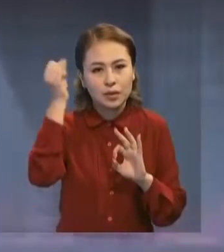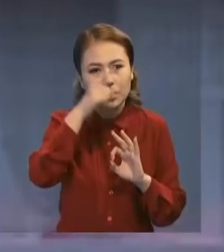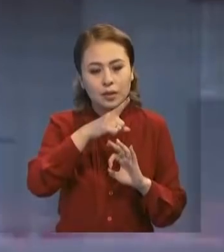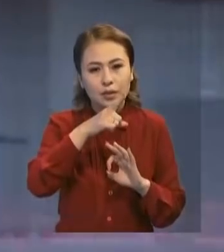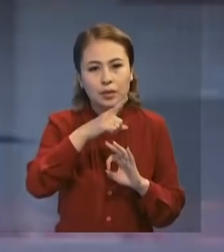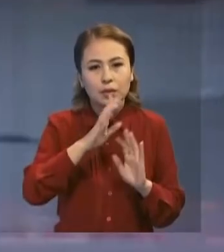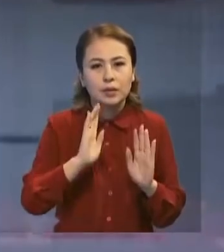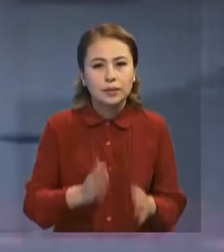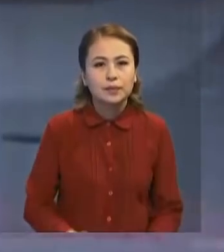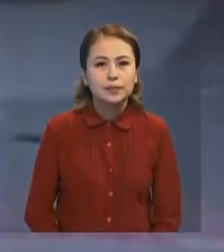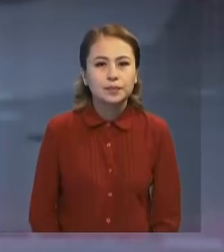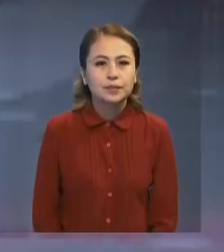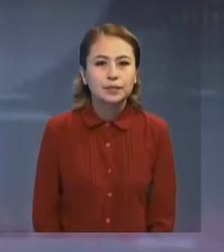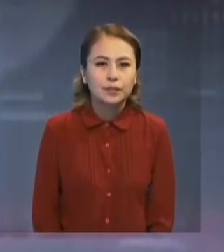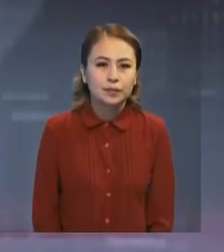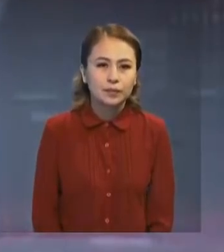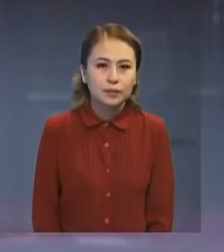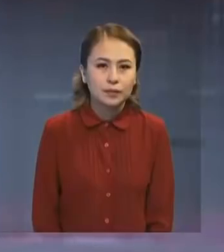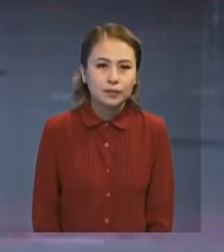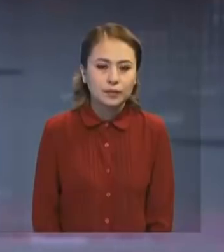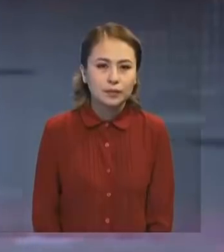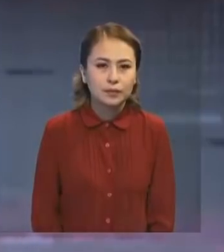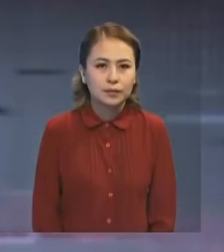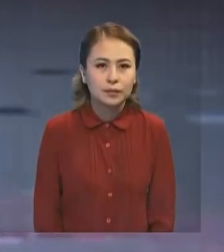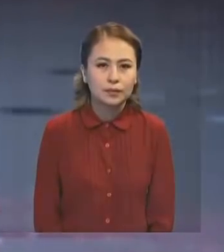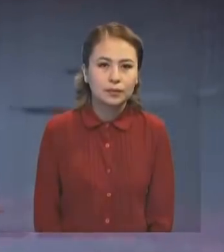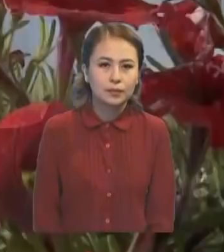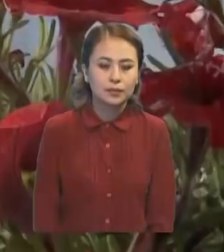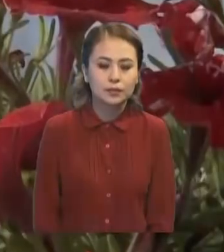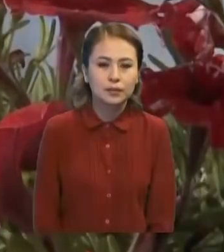Назерке Абдрахманқызы зерттеп көрді. Ендеше зер салайық.